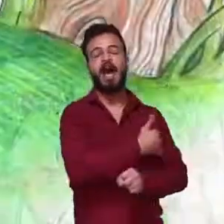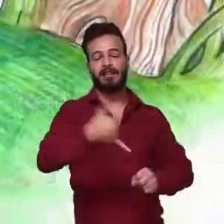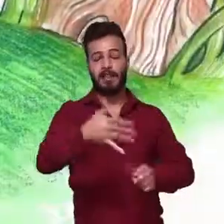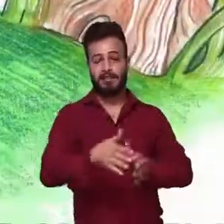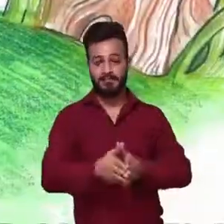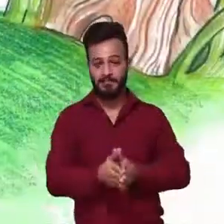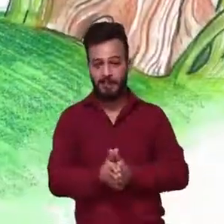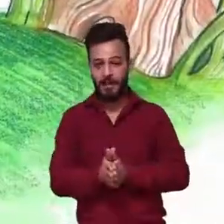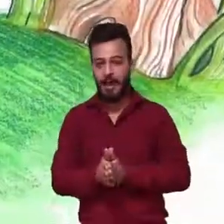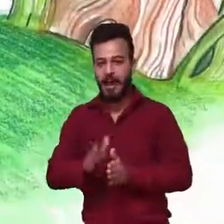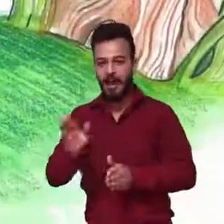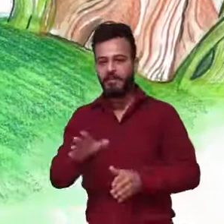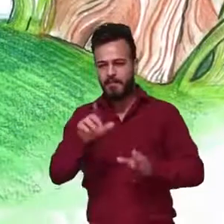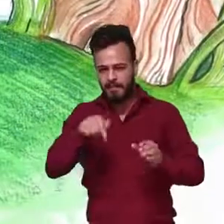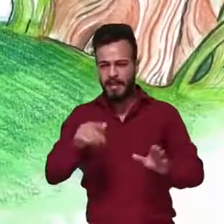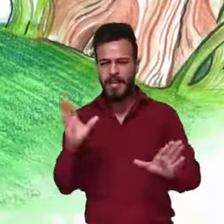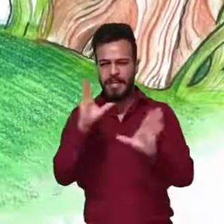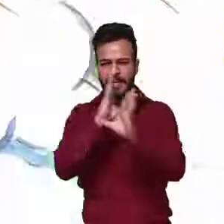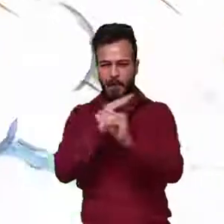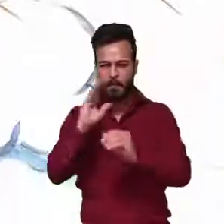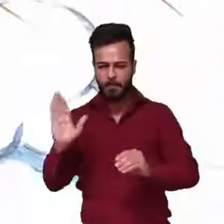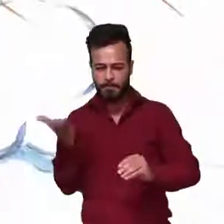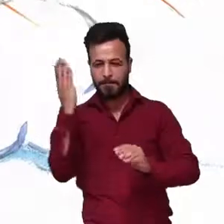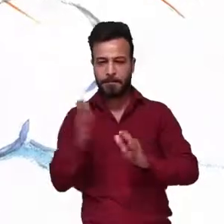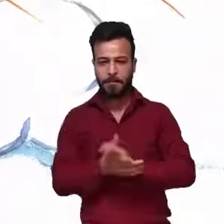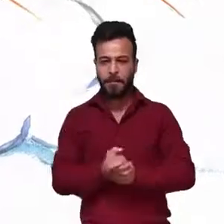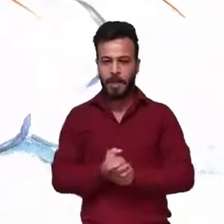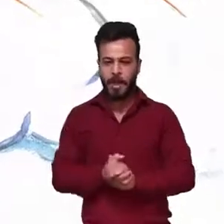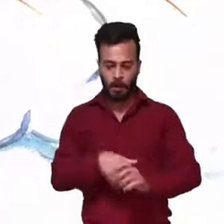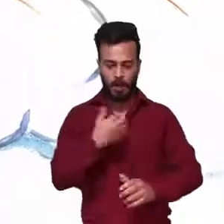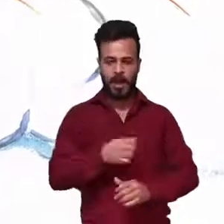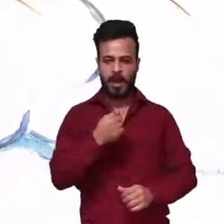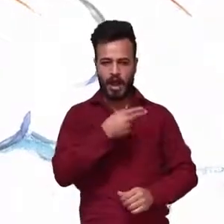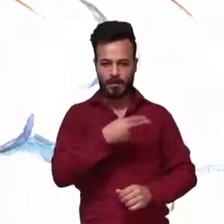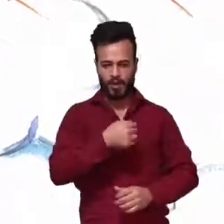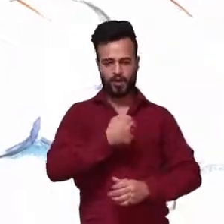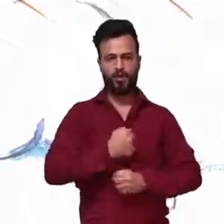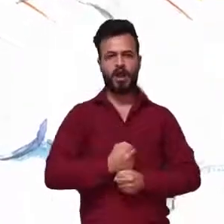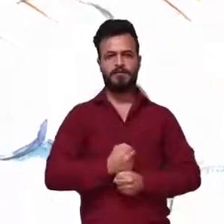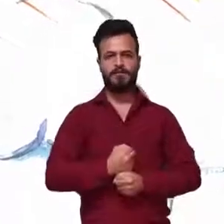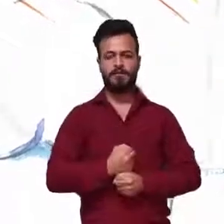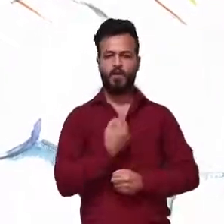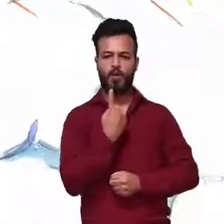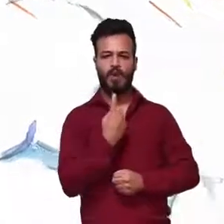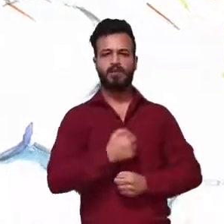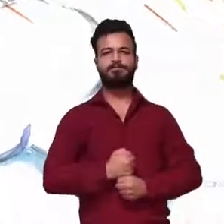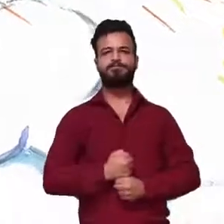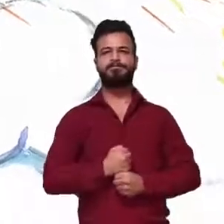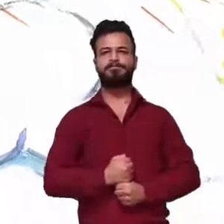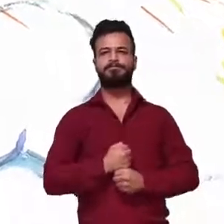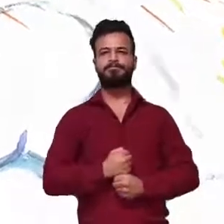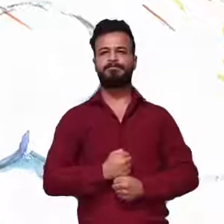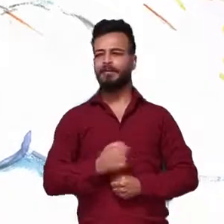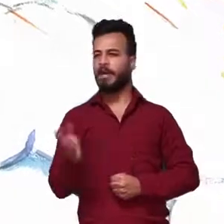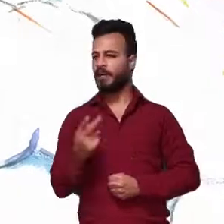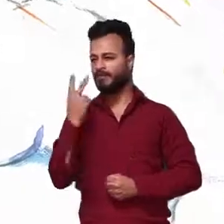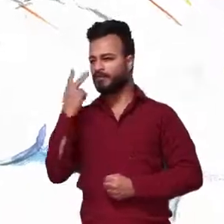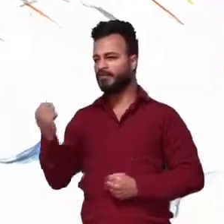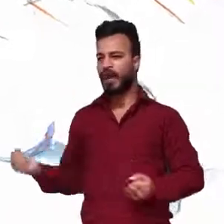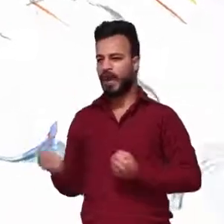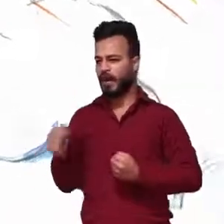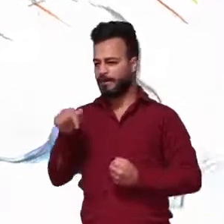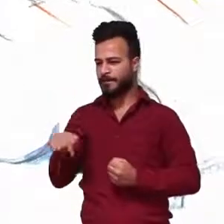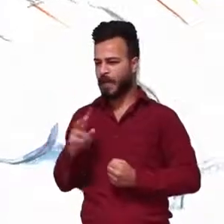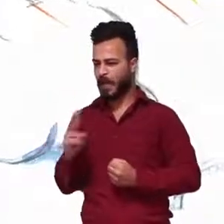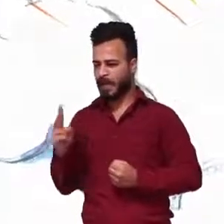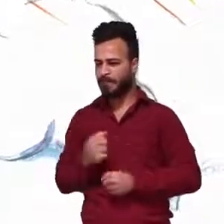يوم عادي كباقي الأيام، وبينما يقف الفزاعة عامر وحيداً ينتظر أي حركة مريبة على